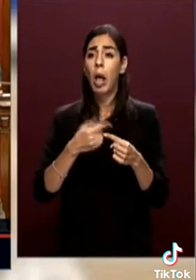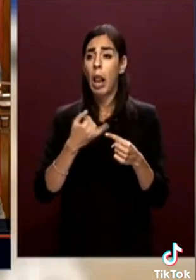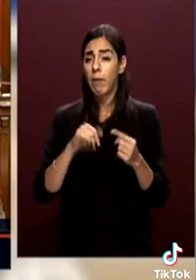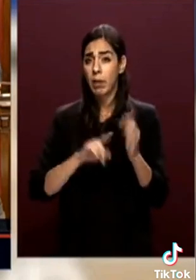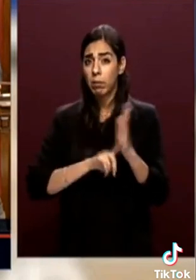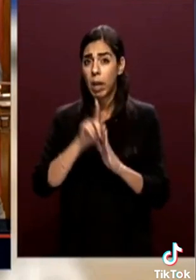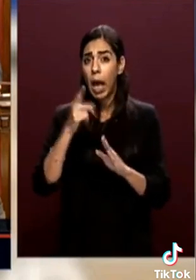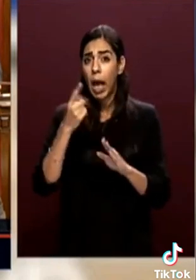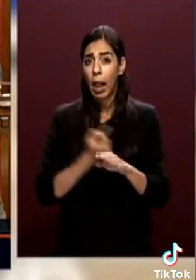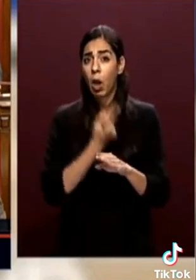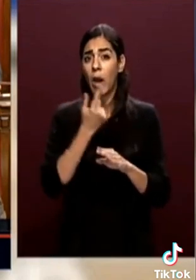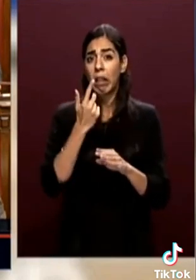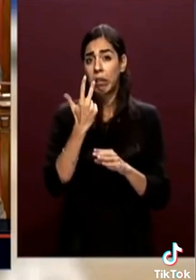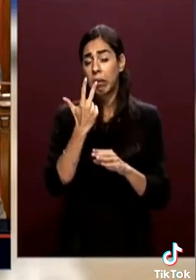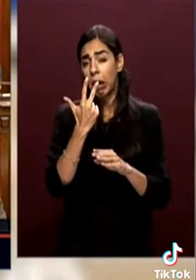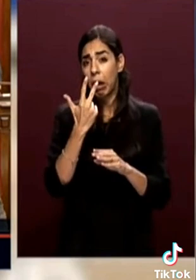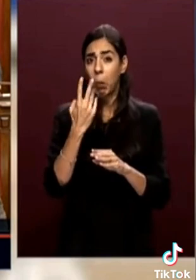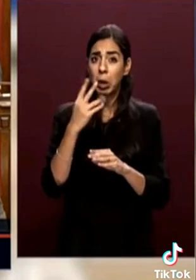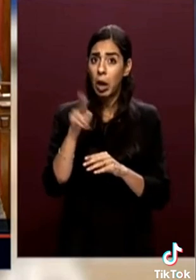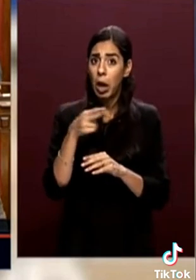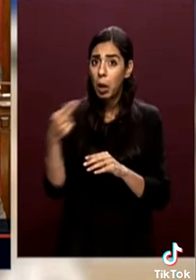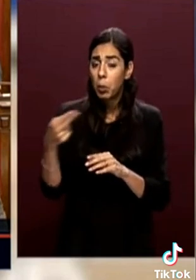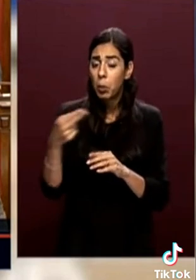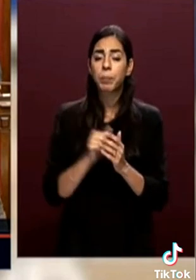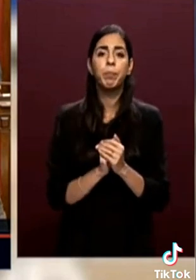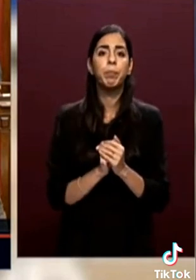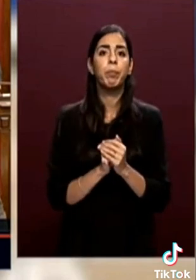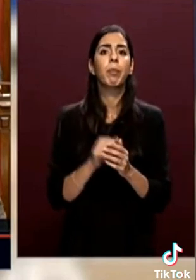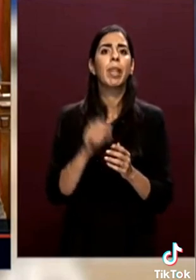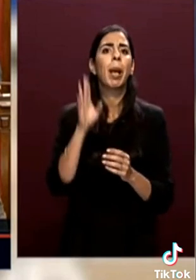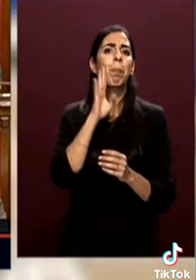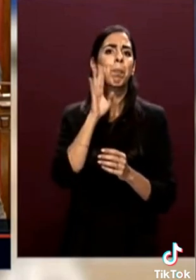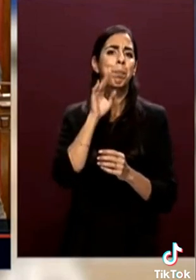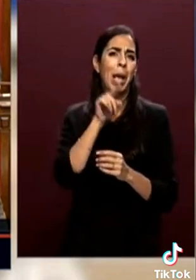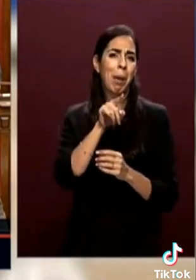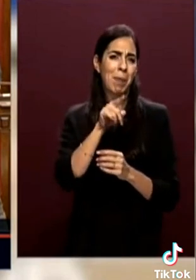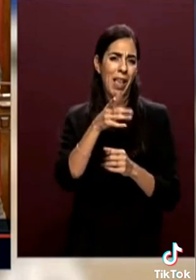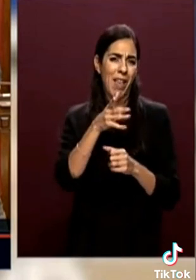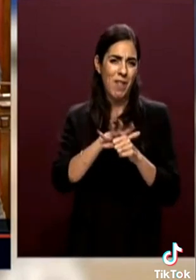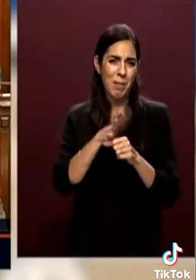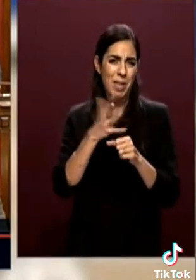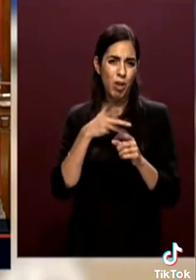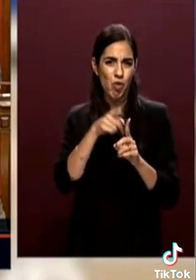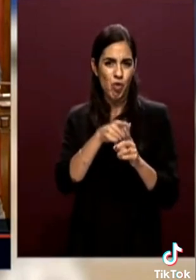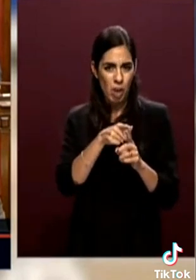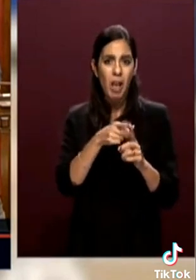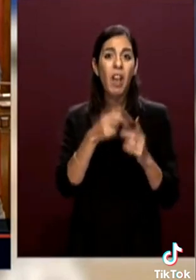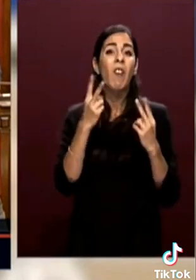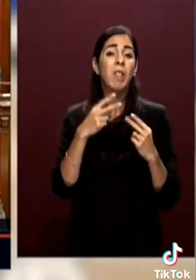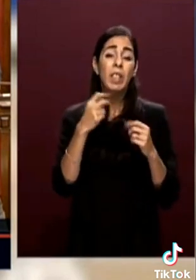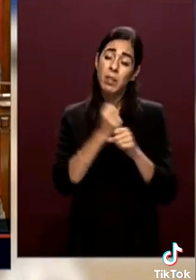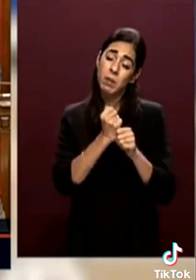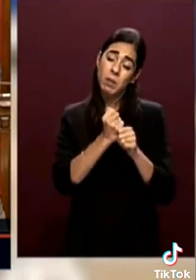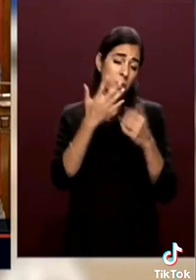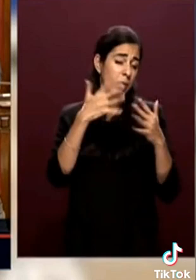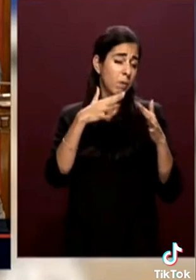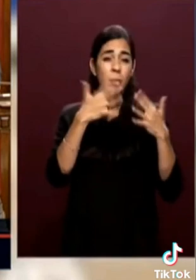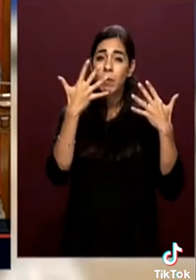padre di famiglia, dopo una vita lavorativa, viene rottamato ad esempio a 50 anni e chiede un